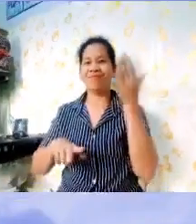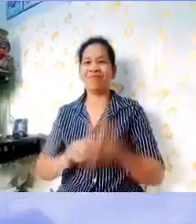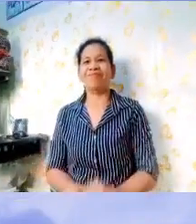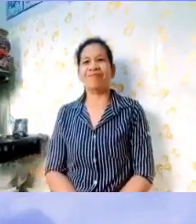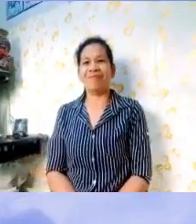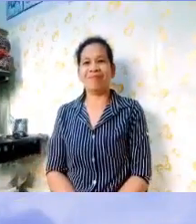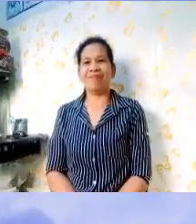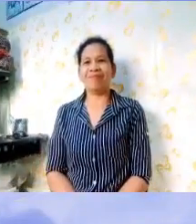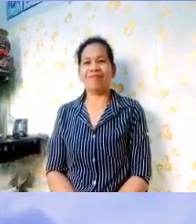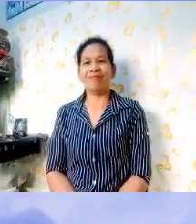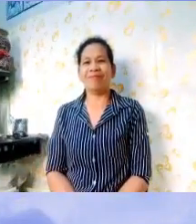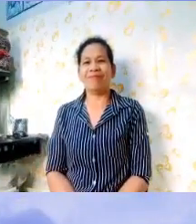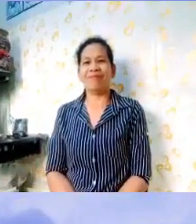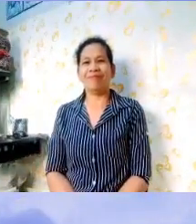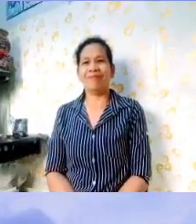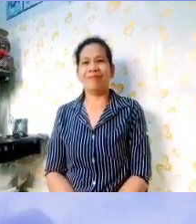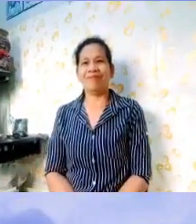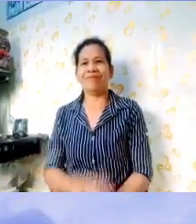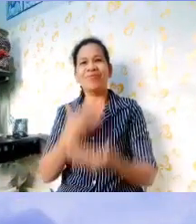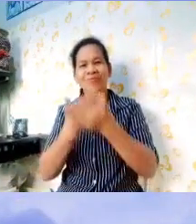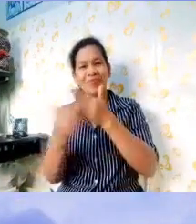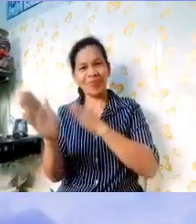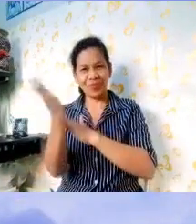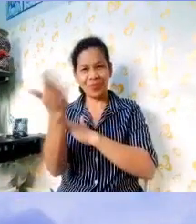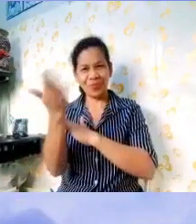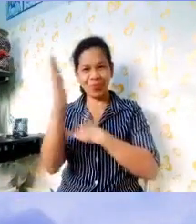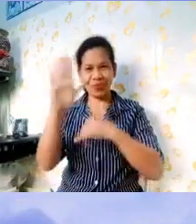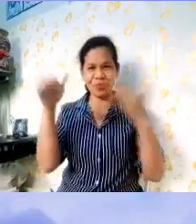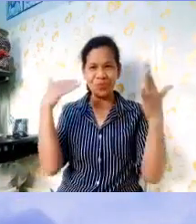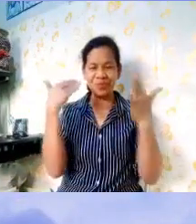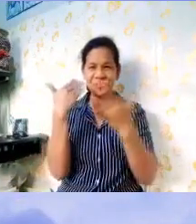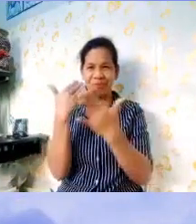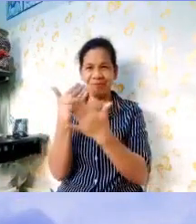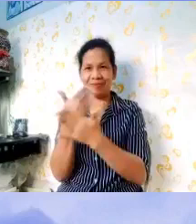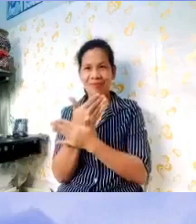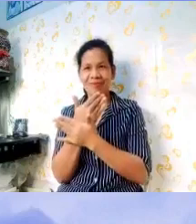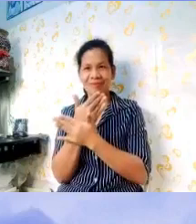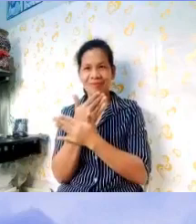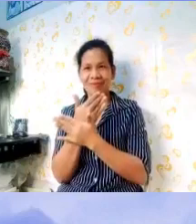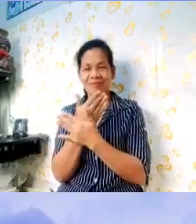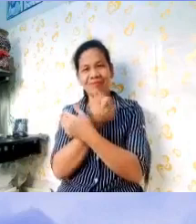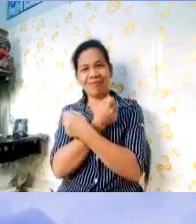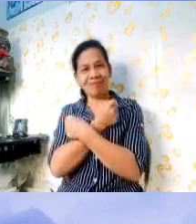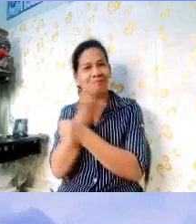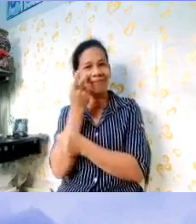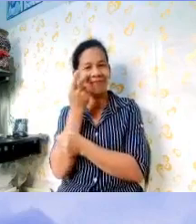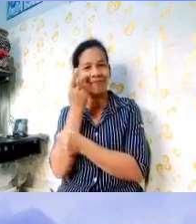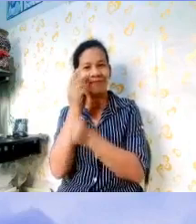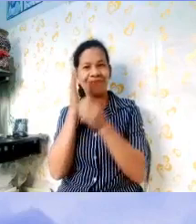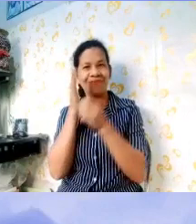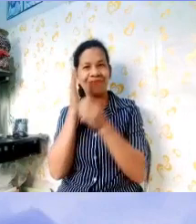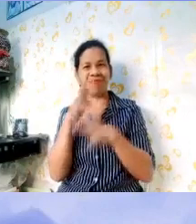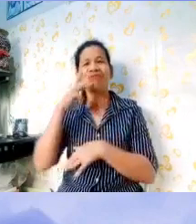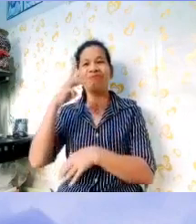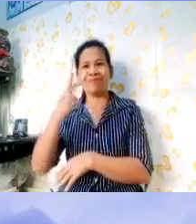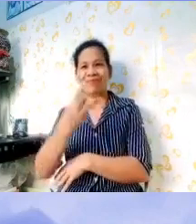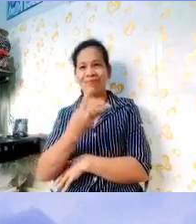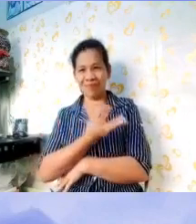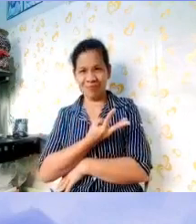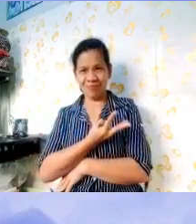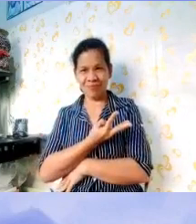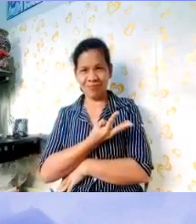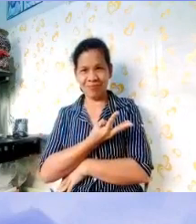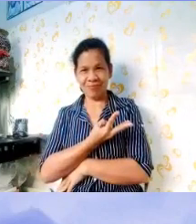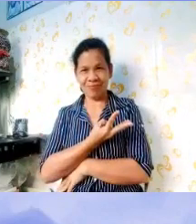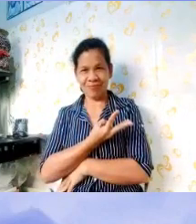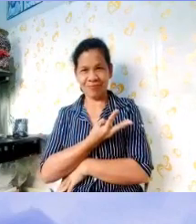at magandang umaga po sa lahat mga minamahal na mga taga-subaybay. Welcome po sa isa